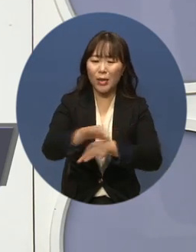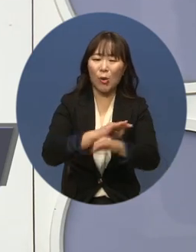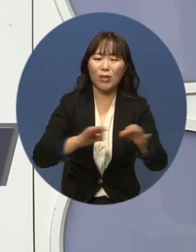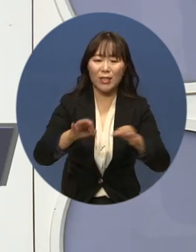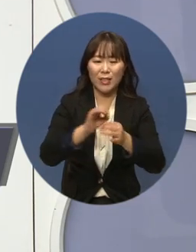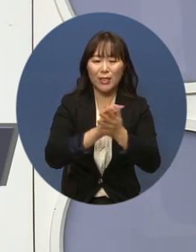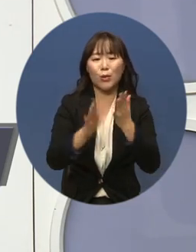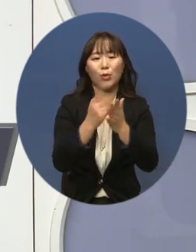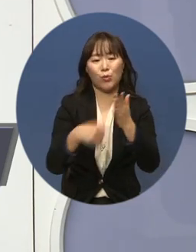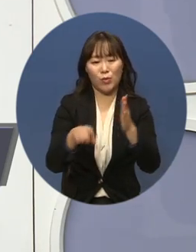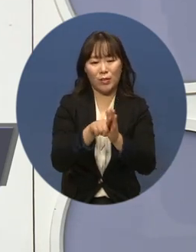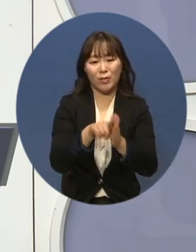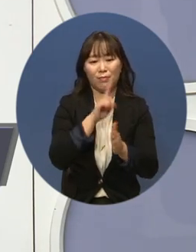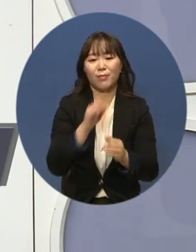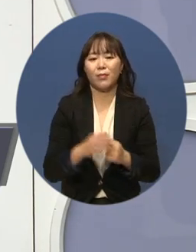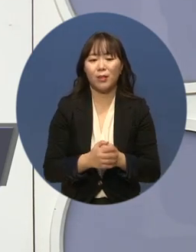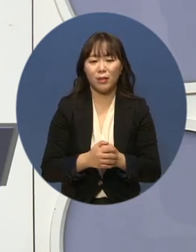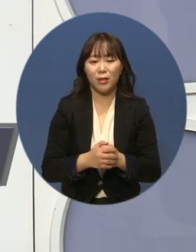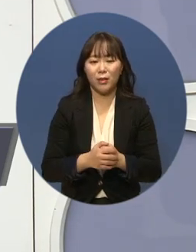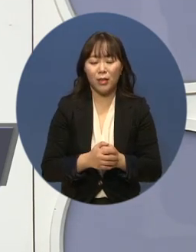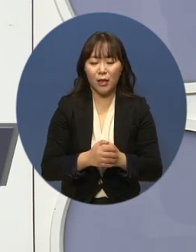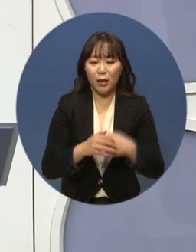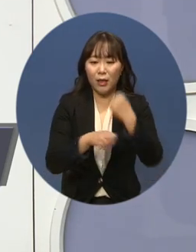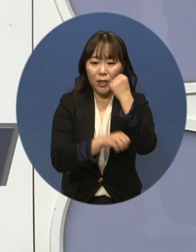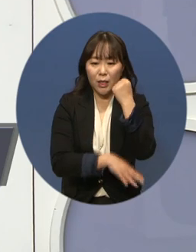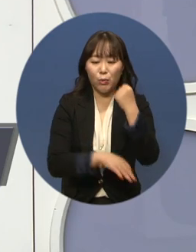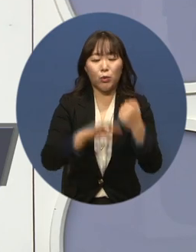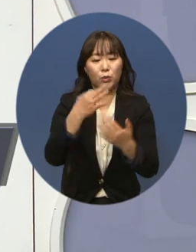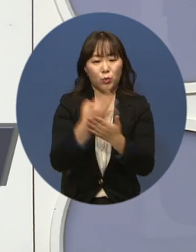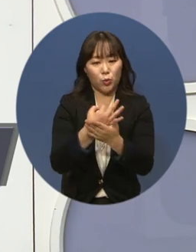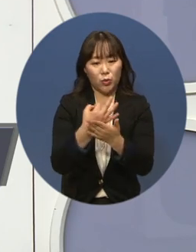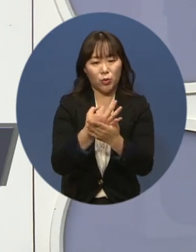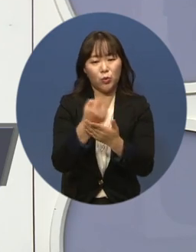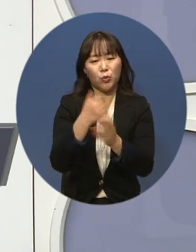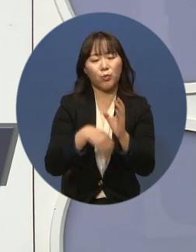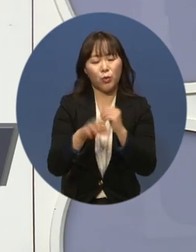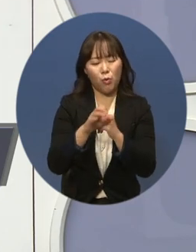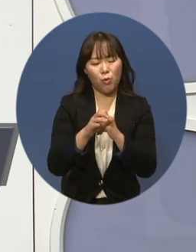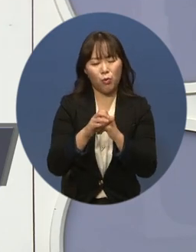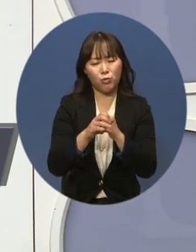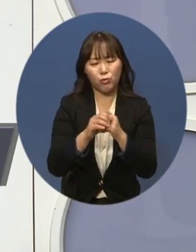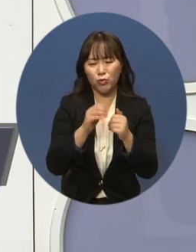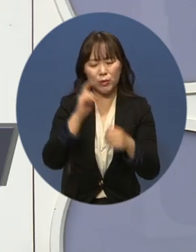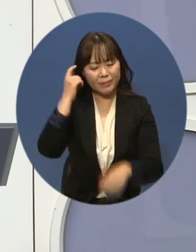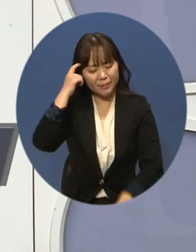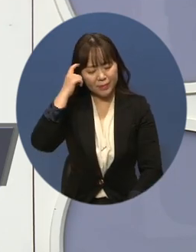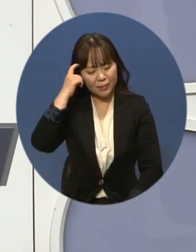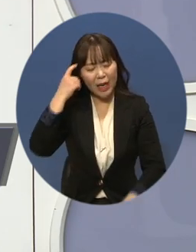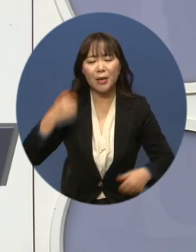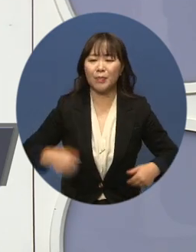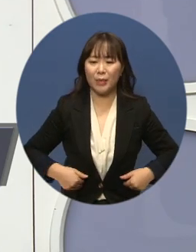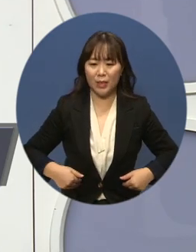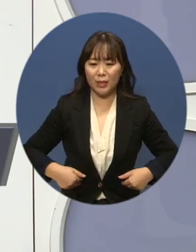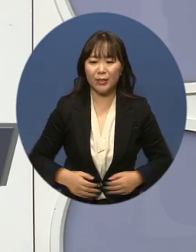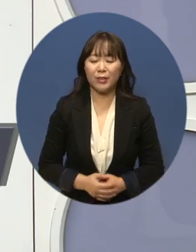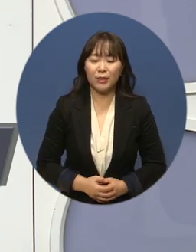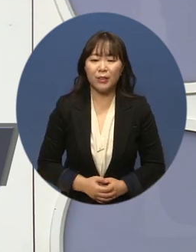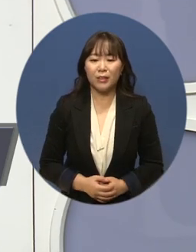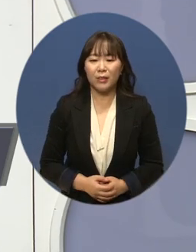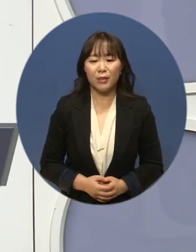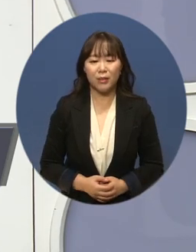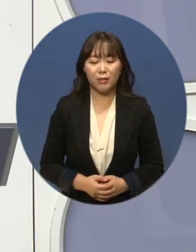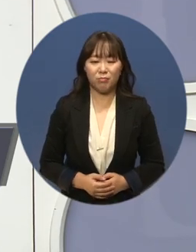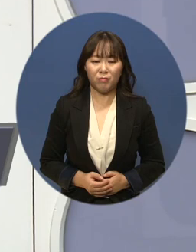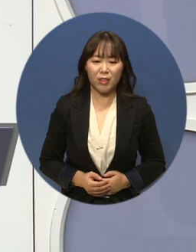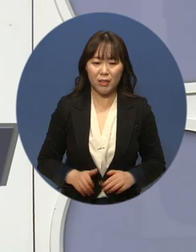염려해서 그런 주장한다는데 나는 뭐 기본소득은 좀 더 신중할 필요가 있다는 입장이고요. 저는 지금